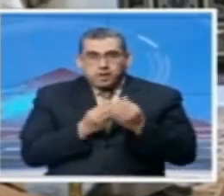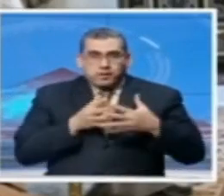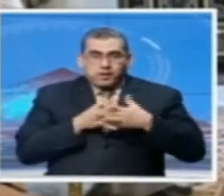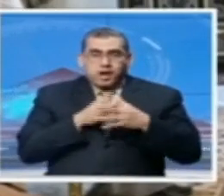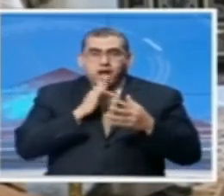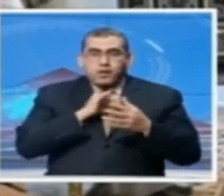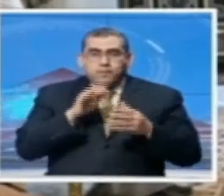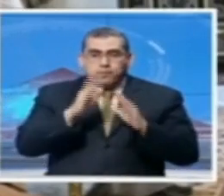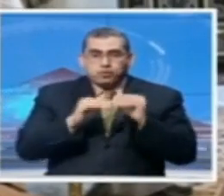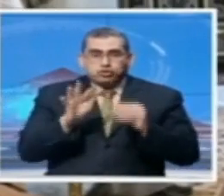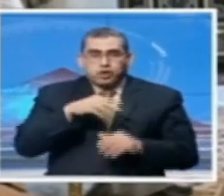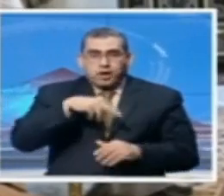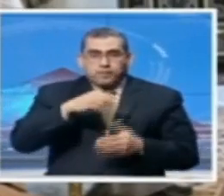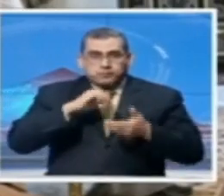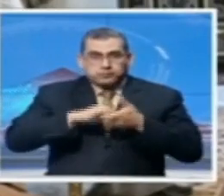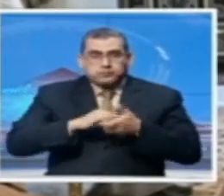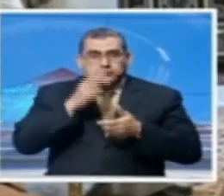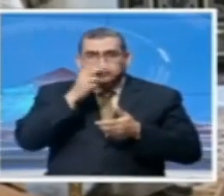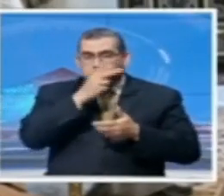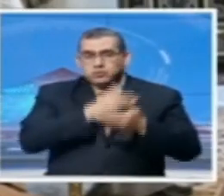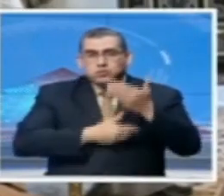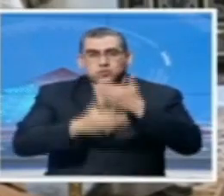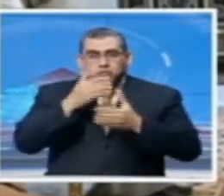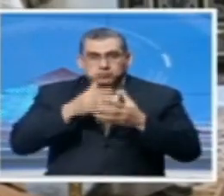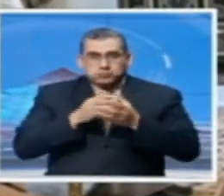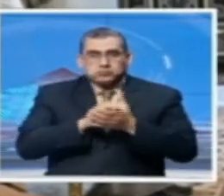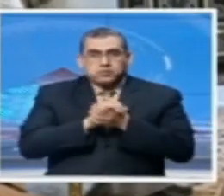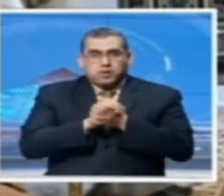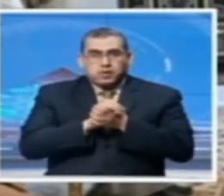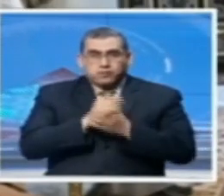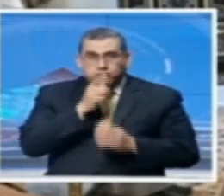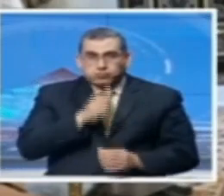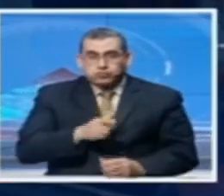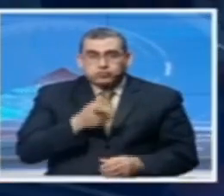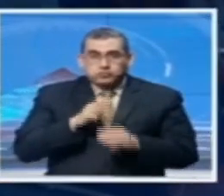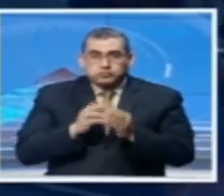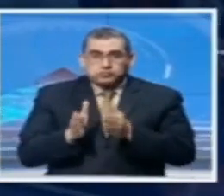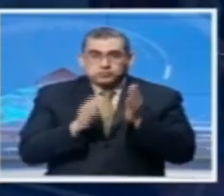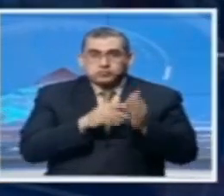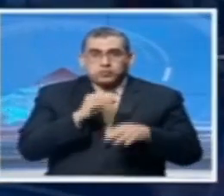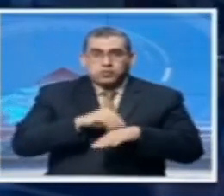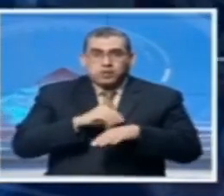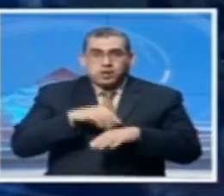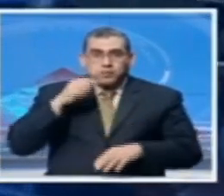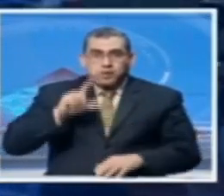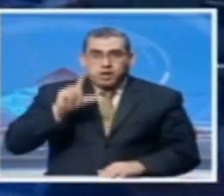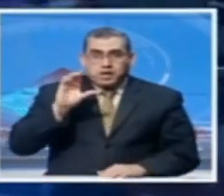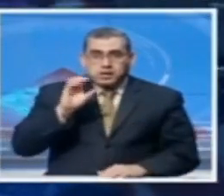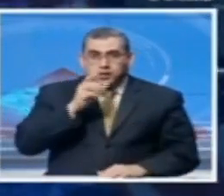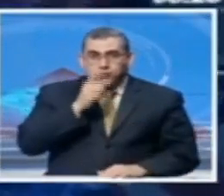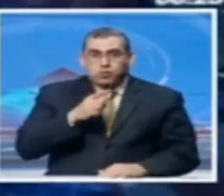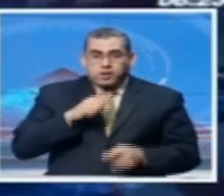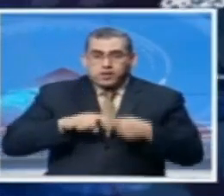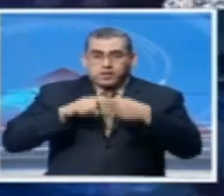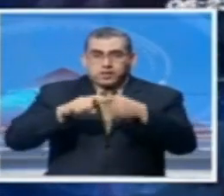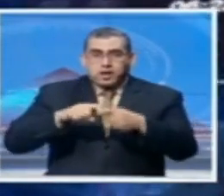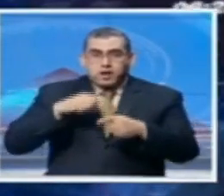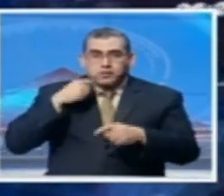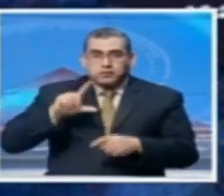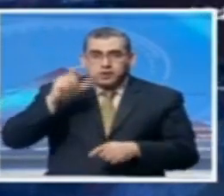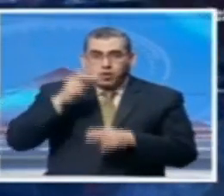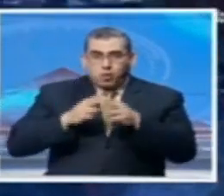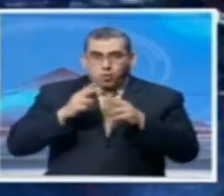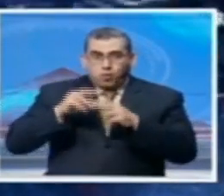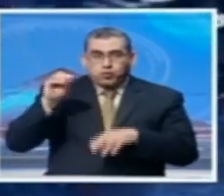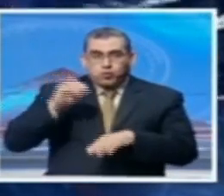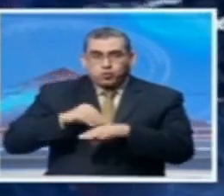لمصر وشعبها من أواصر تاريخية وطيدة. من جانبه طالب الرئيس السيسي بنقل تحياته إلى أمير